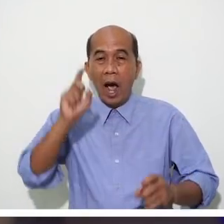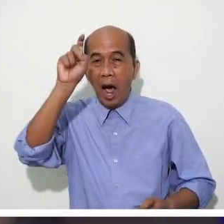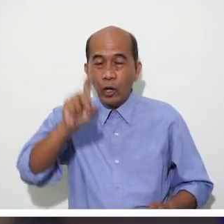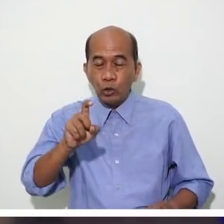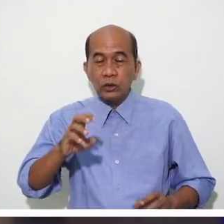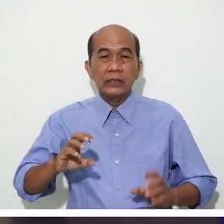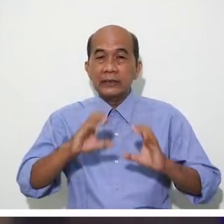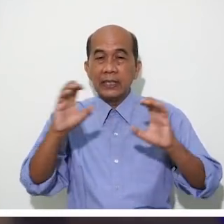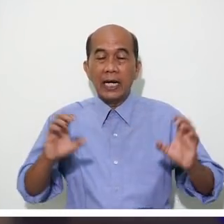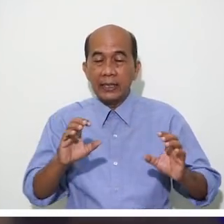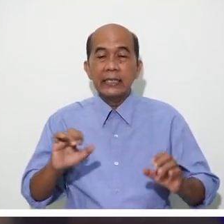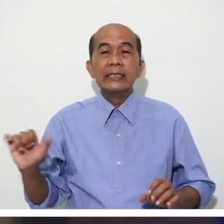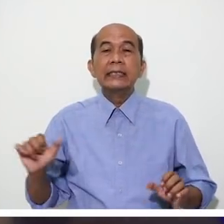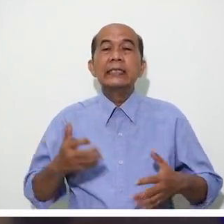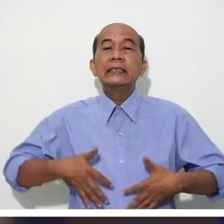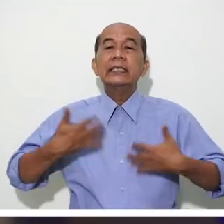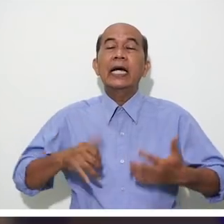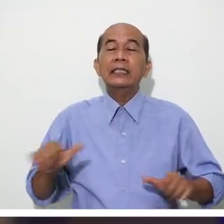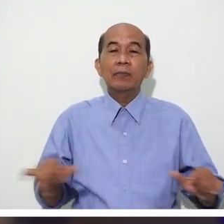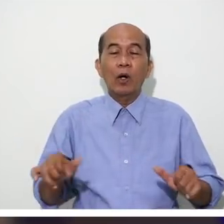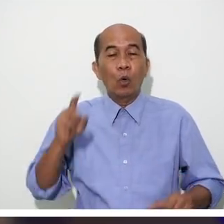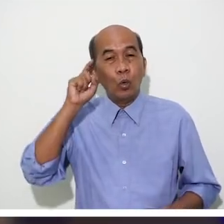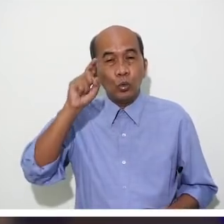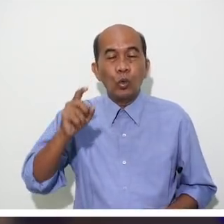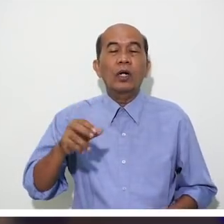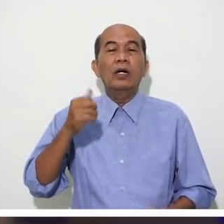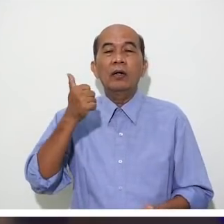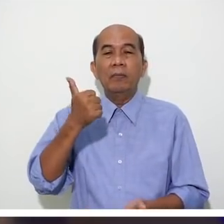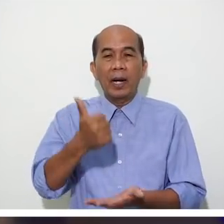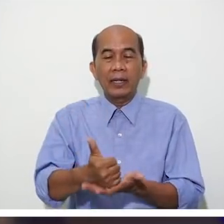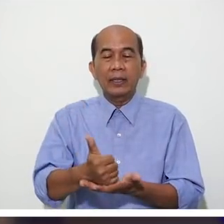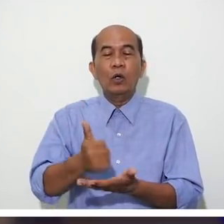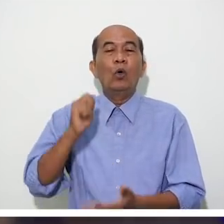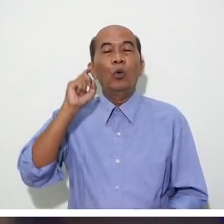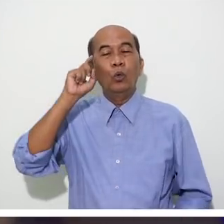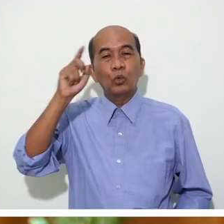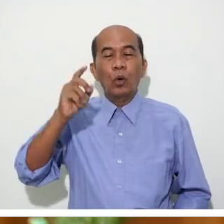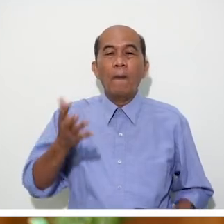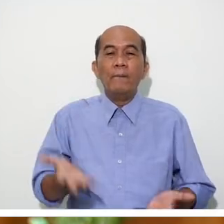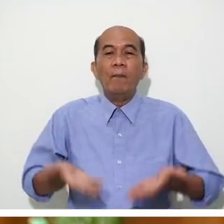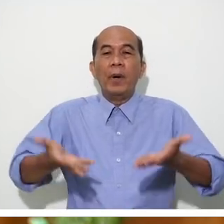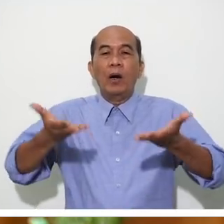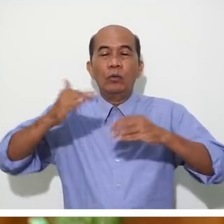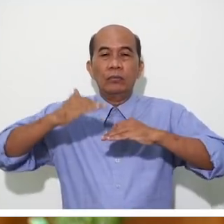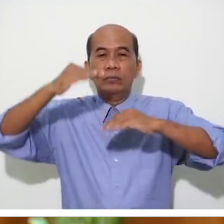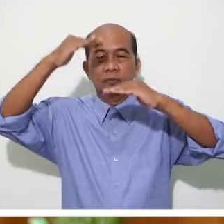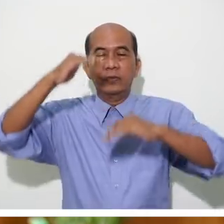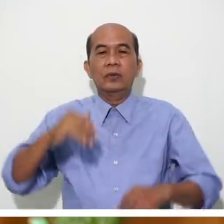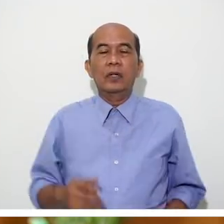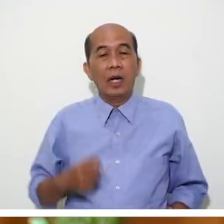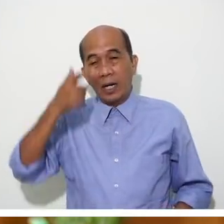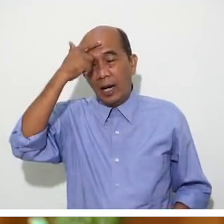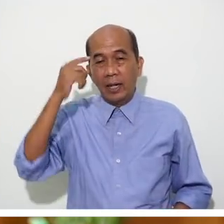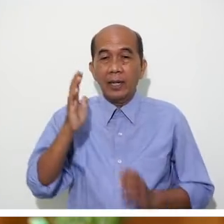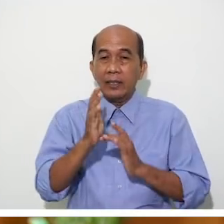mencari kesenangan sesama kita demi kebaikannya untuk membangunnya. Karena Kristus juga